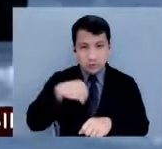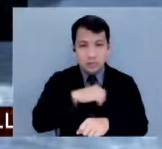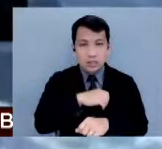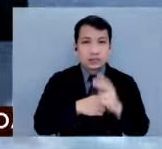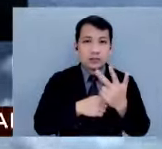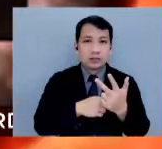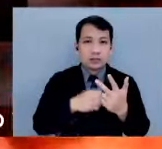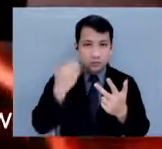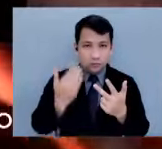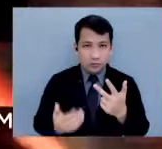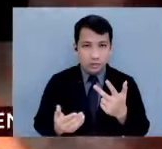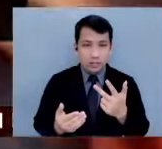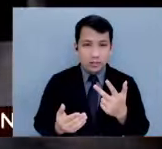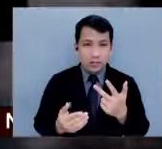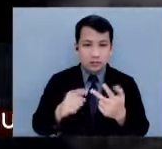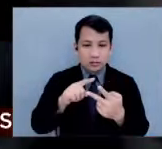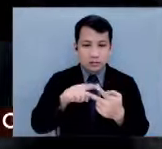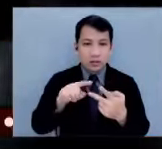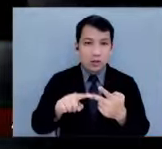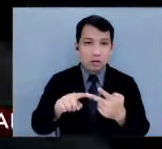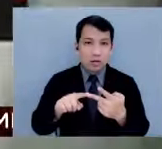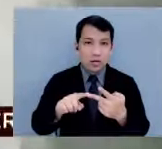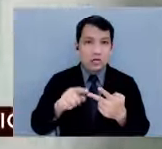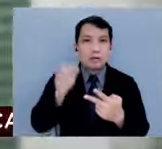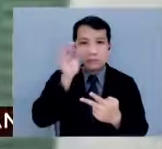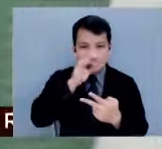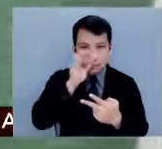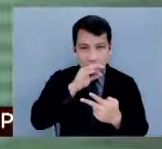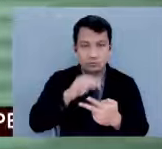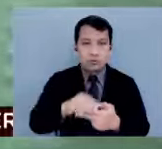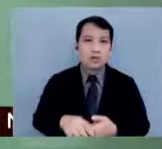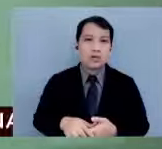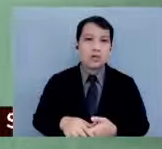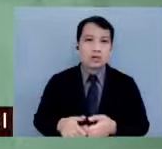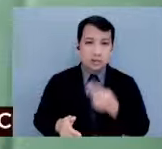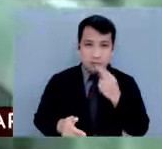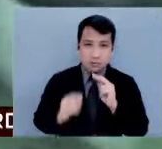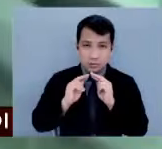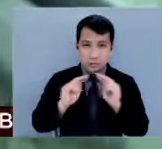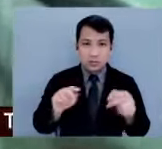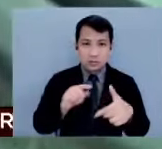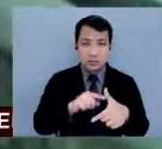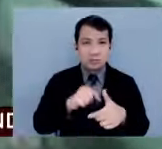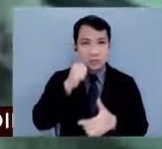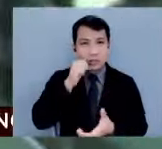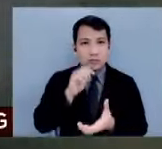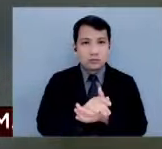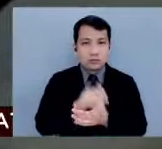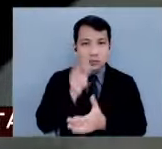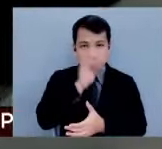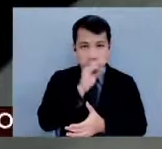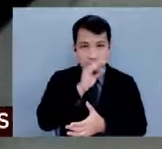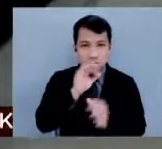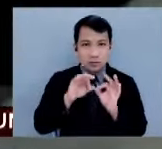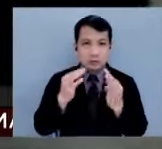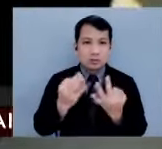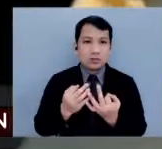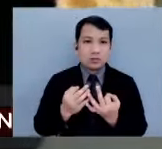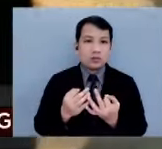Houthi, dalawa rito mga Pilipino. Nakausap ng News 5 ang may bahay ng isang nasawing Pinoy seafarer. Isa lang ang